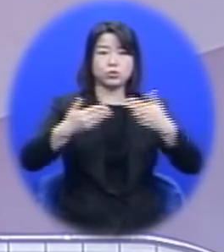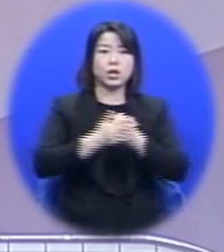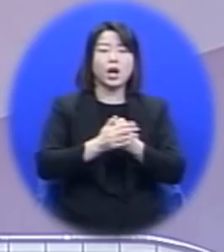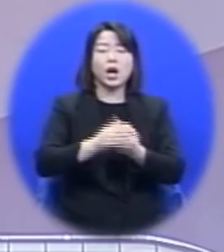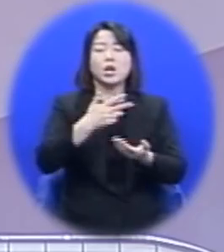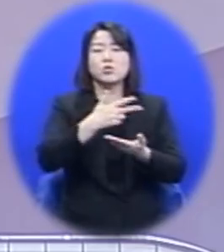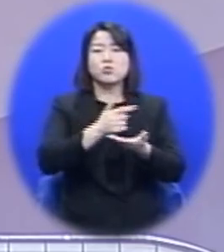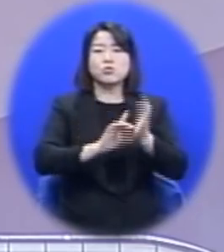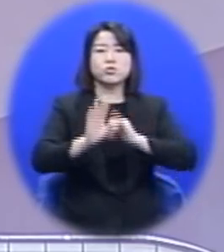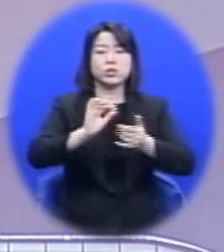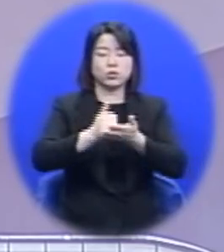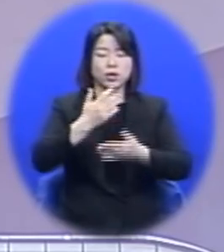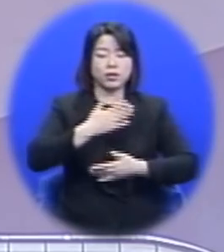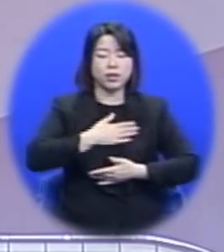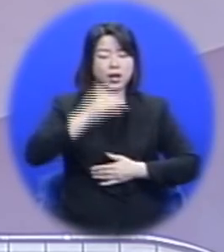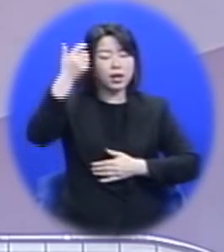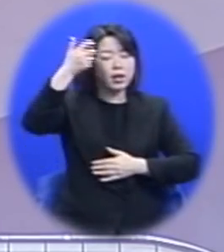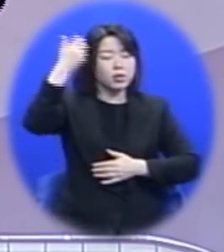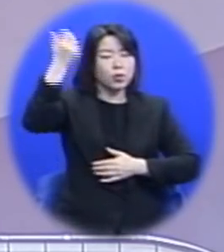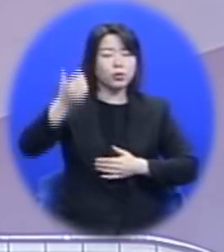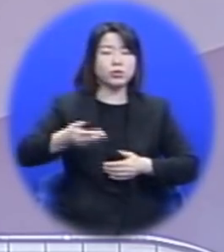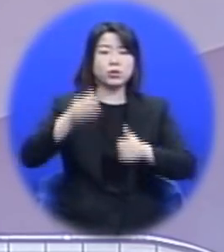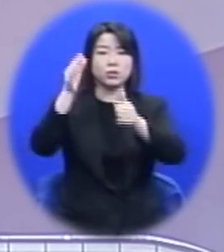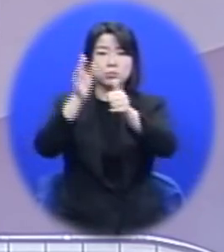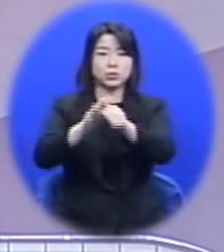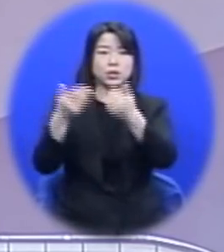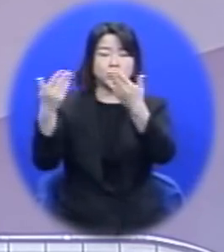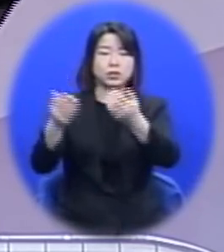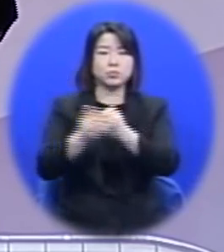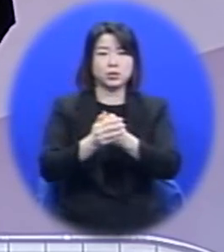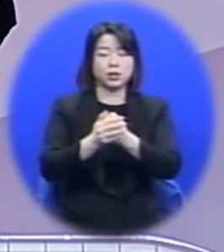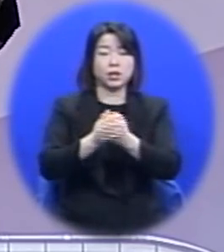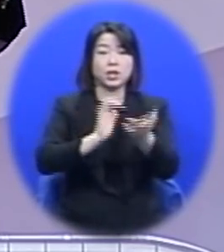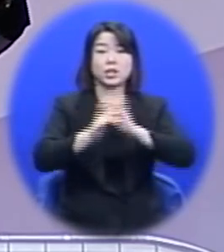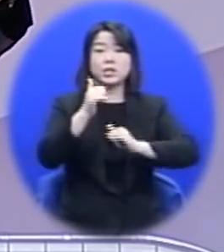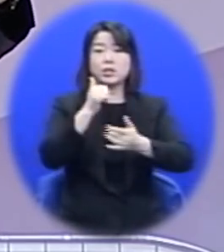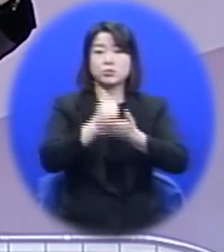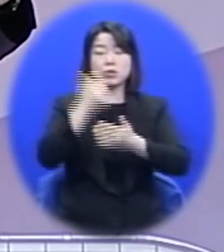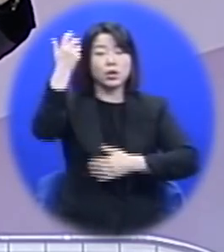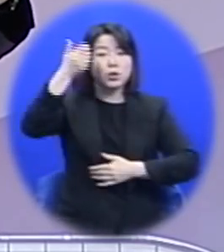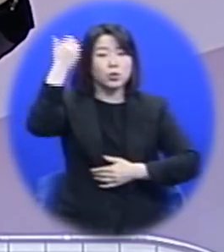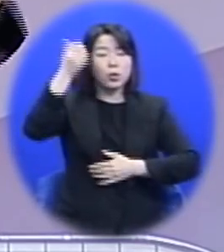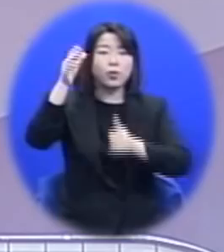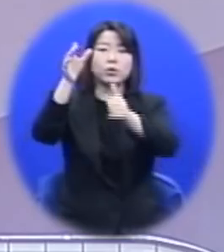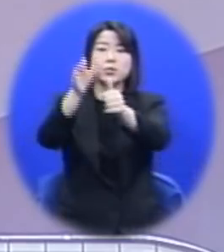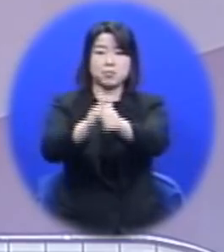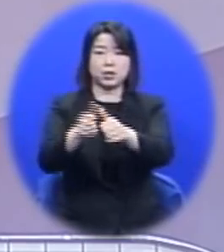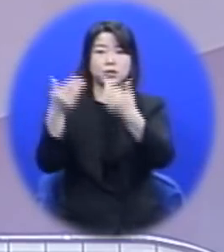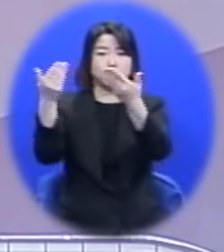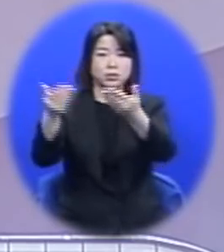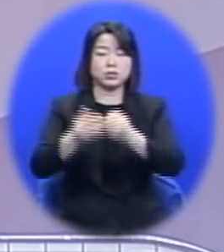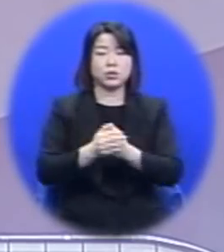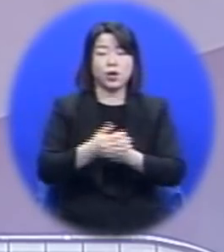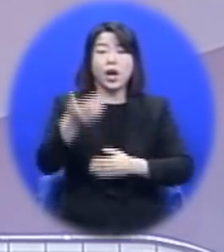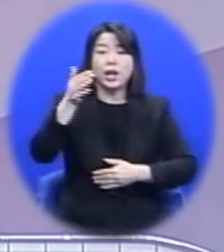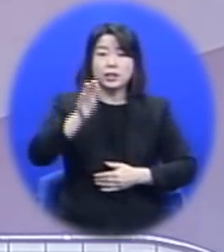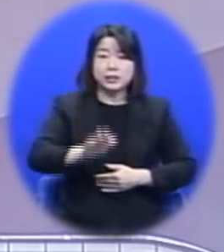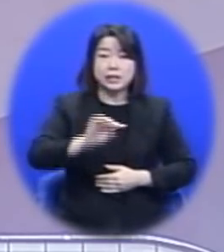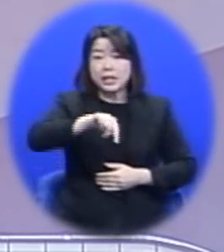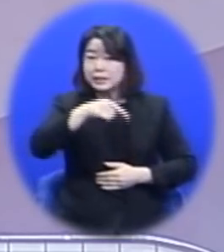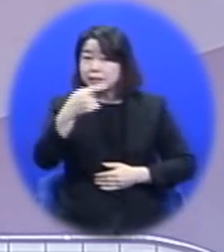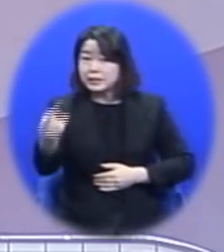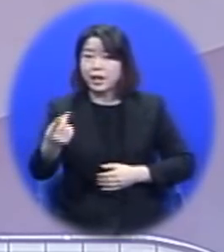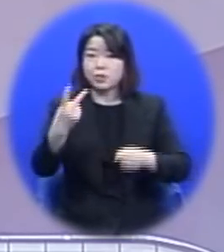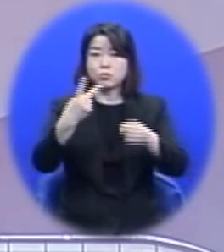예수여 나의 영혼을 부탁드립니다. 예수님에게 영혼을 맡긴 거예요. 그러나 그 다음에 또